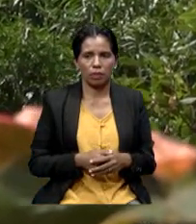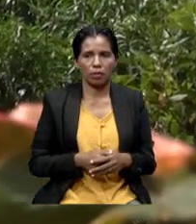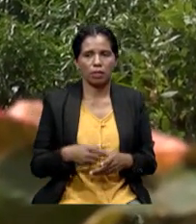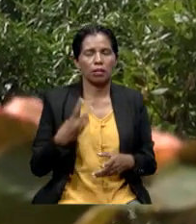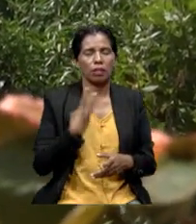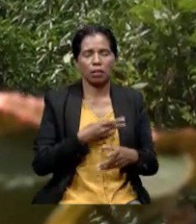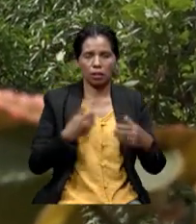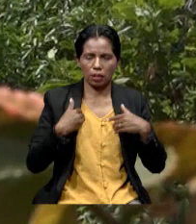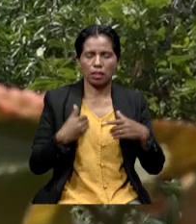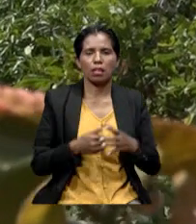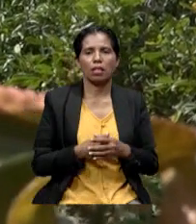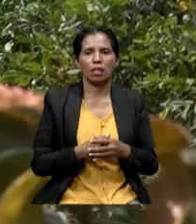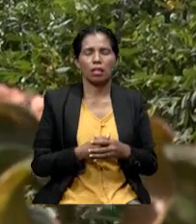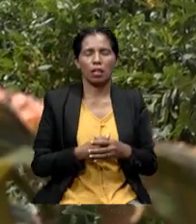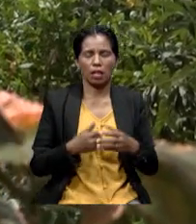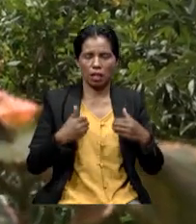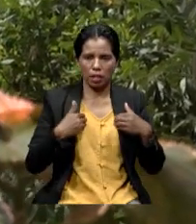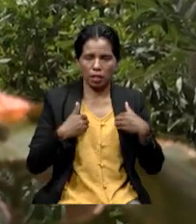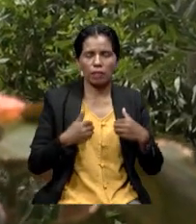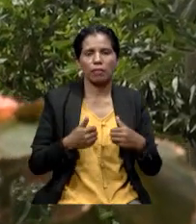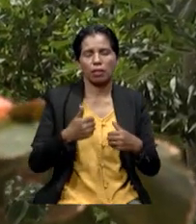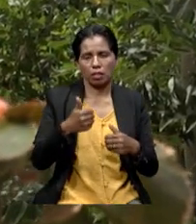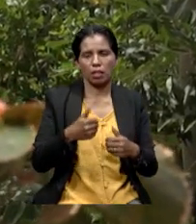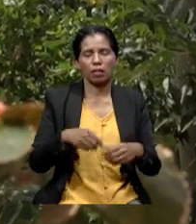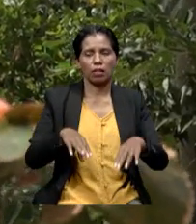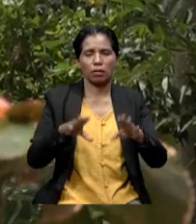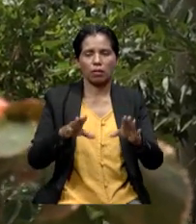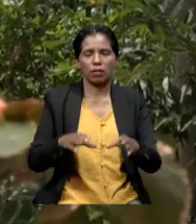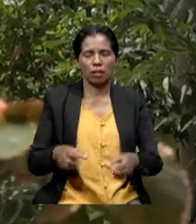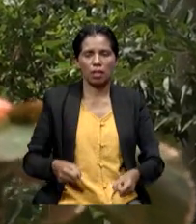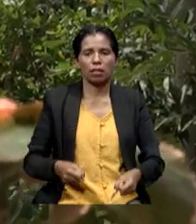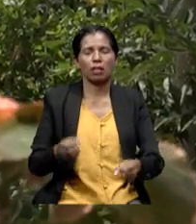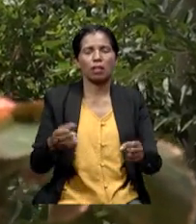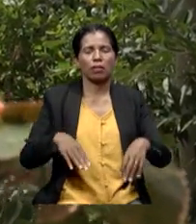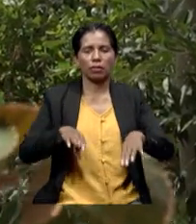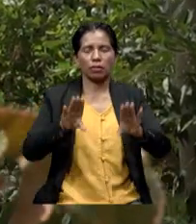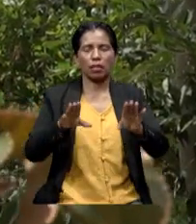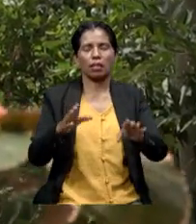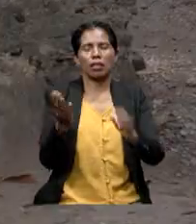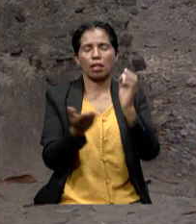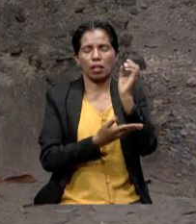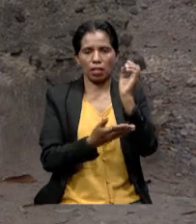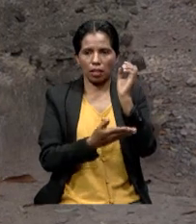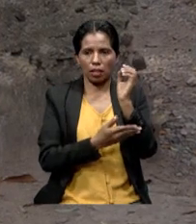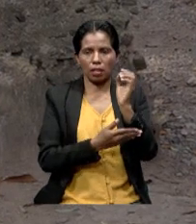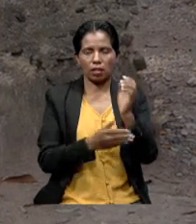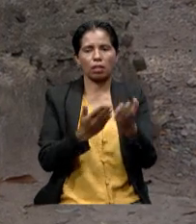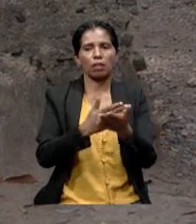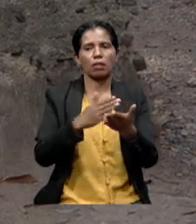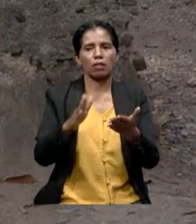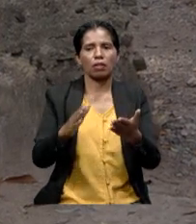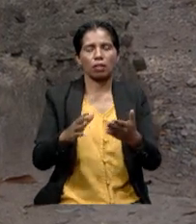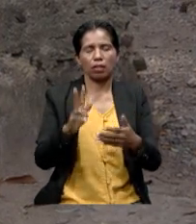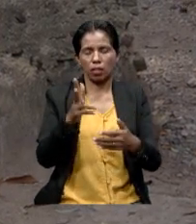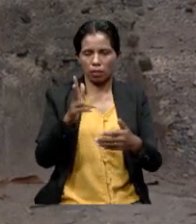ya, ita surti ya dia. Ai kroba kita saya ita surti ini paling nyohola hira. 30